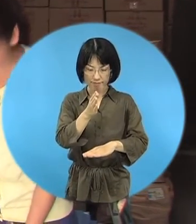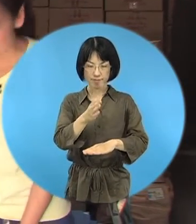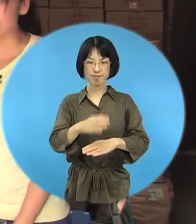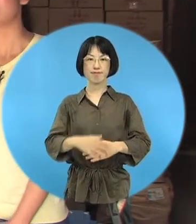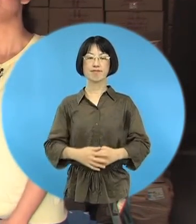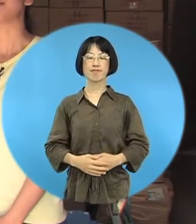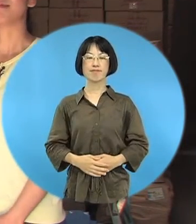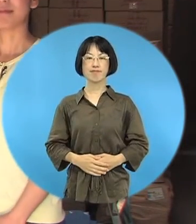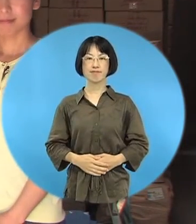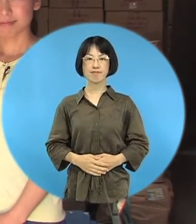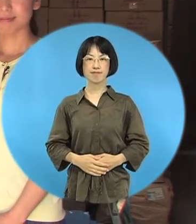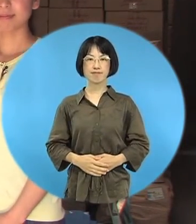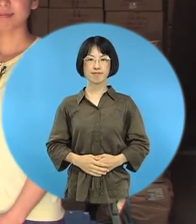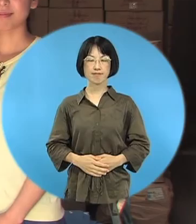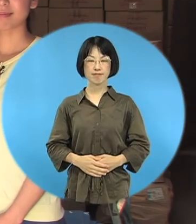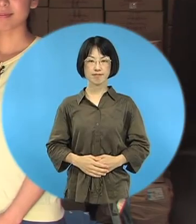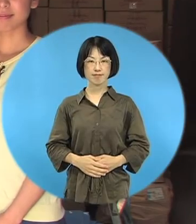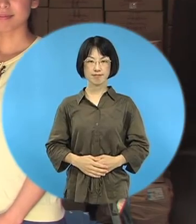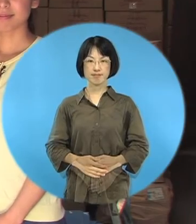ました。